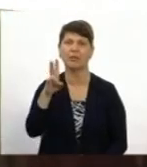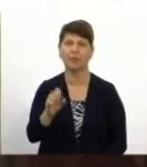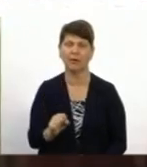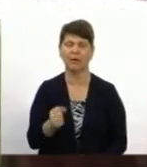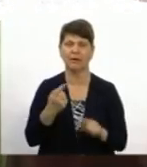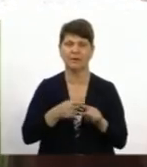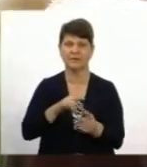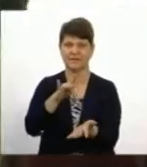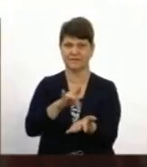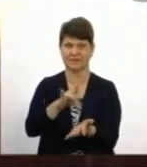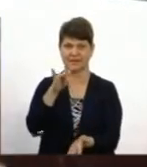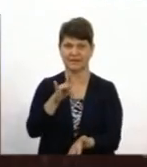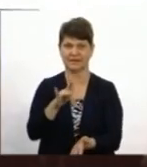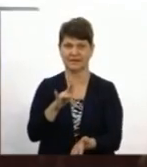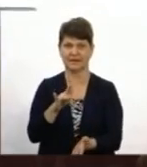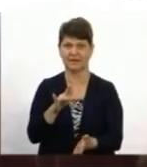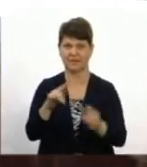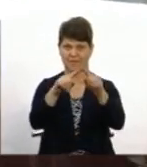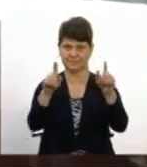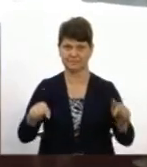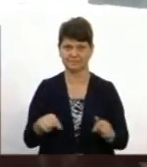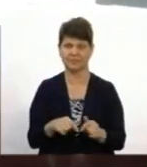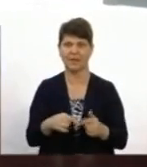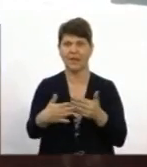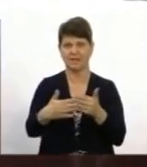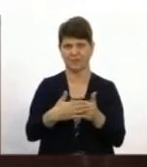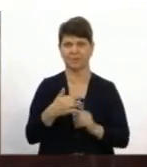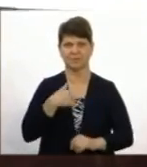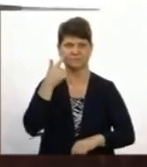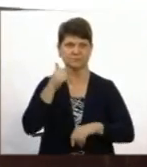це в центрі, ось в композиції. Ну, найближче для мене.